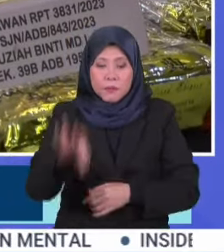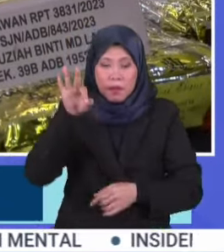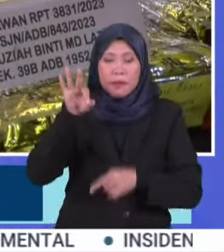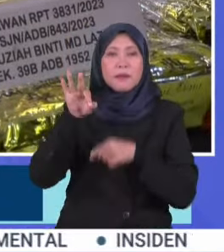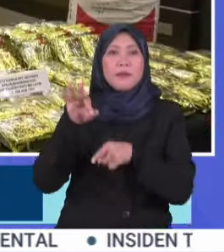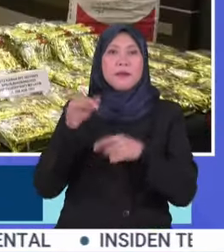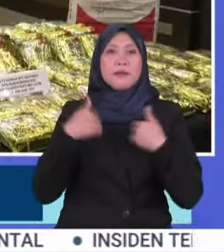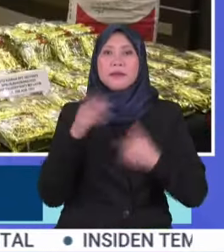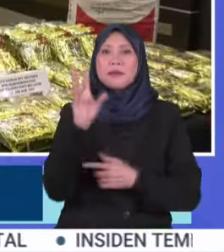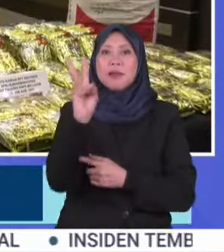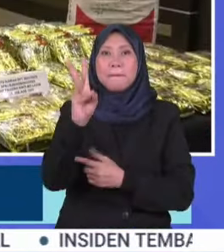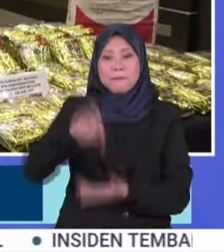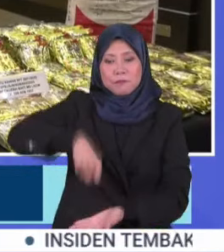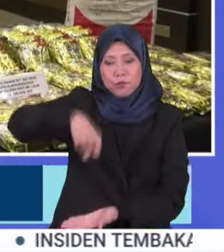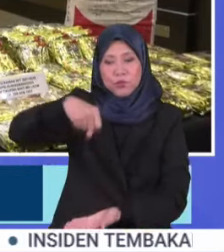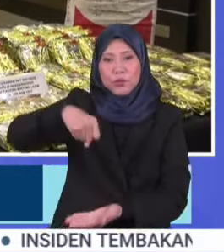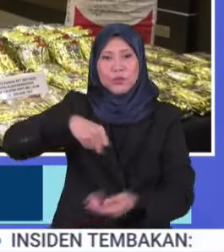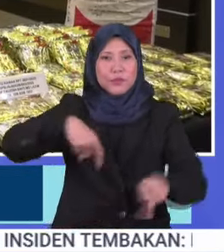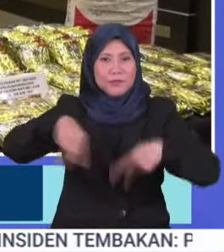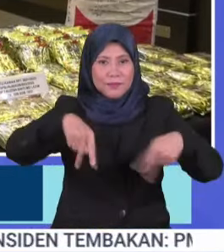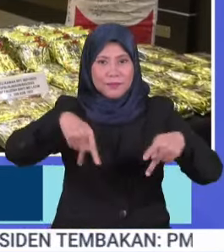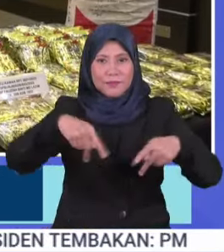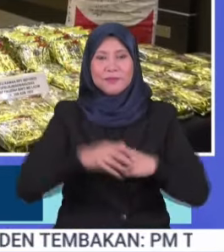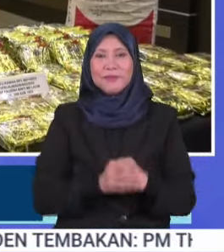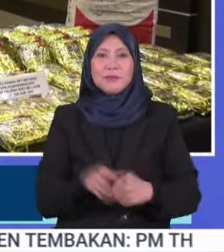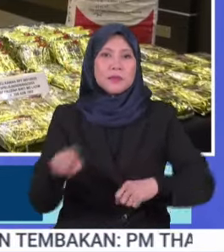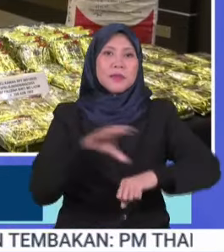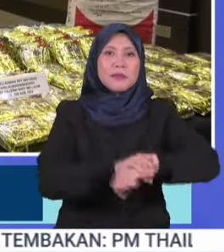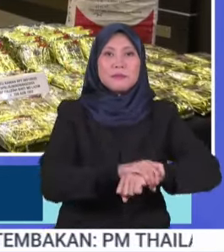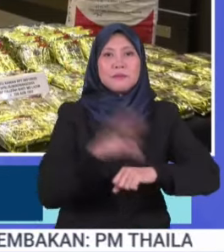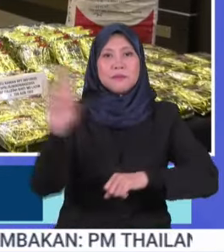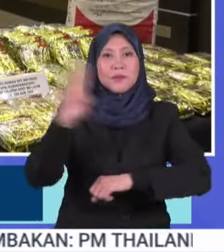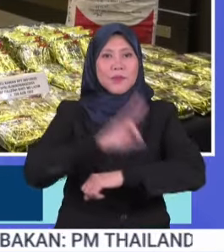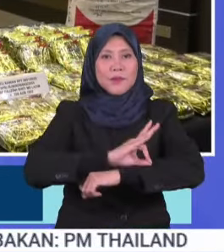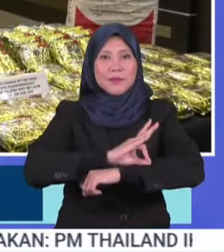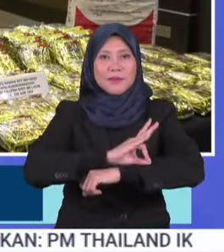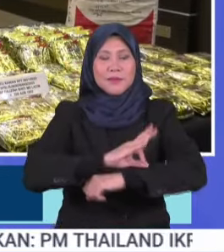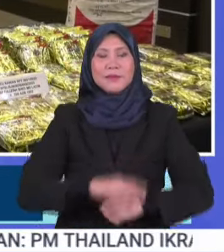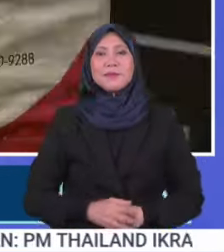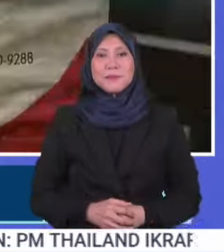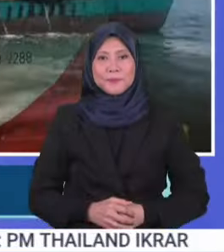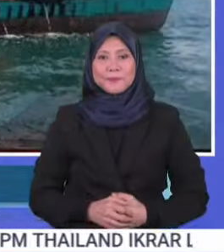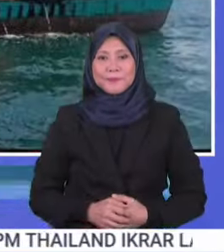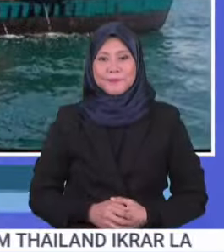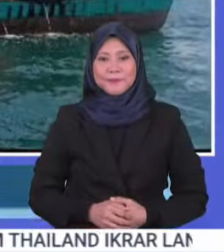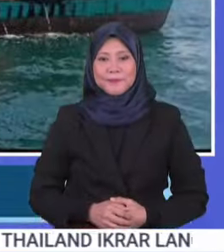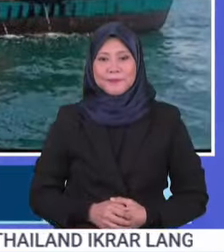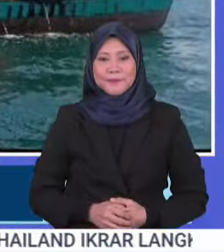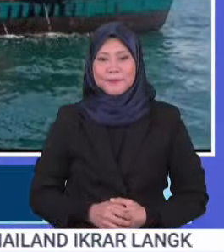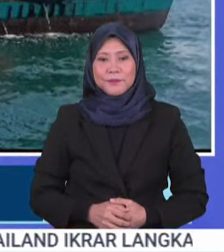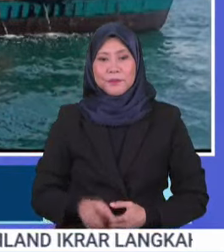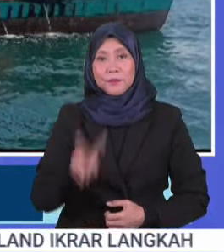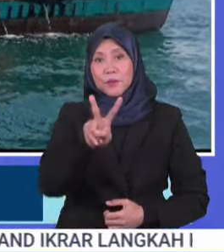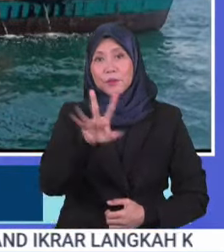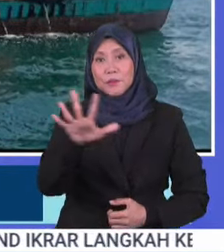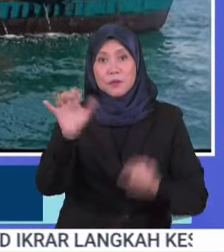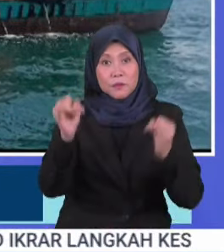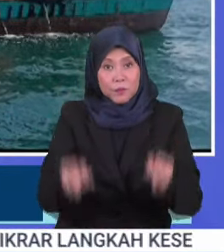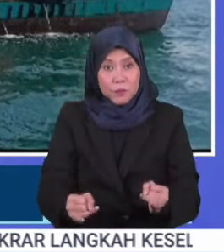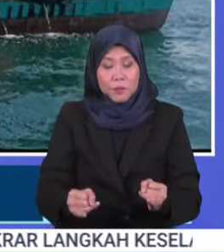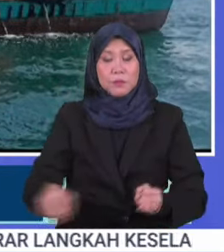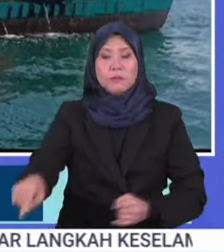dalam 6 guni bungkusan plastik. Suspek direman 7 hari. 25